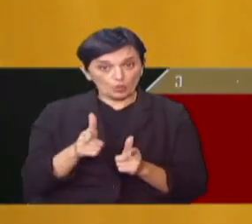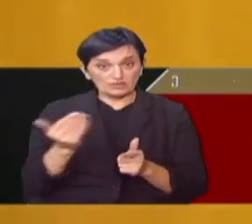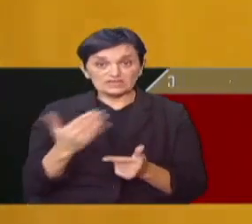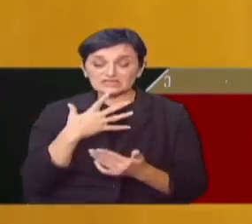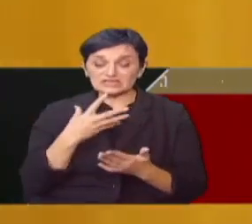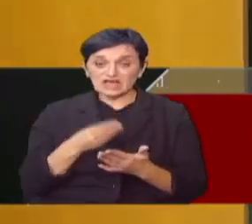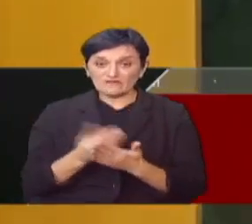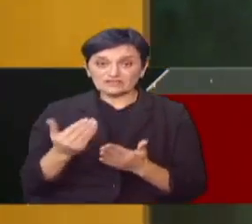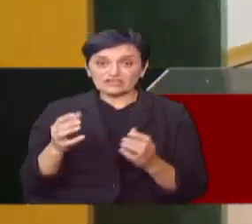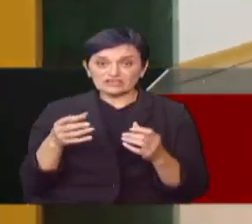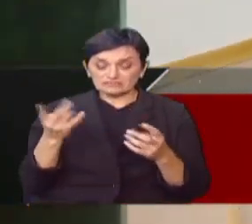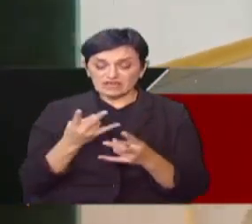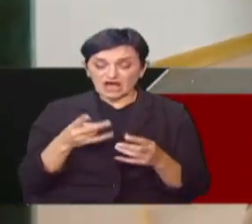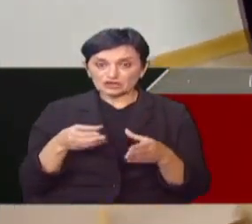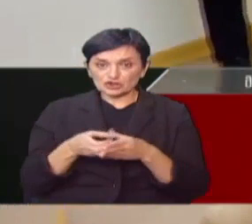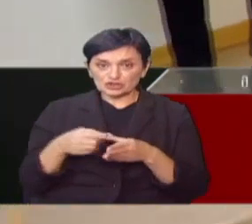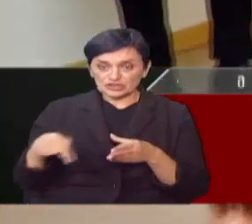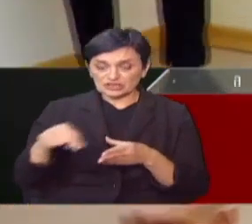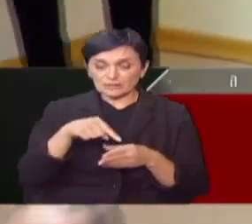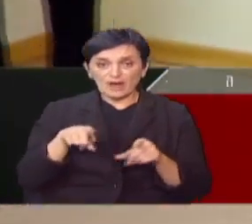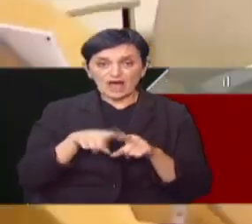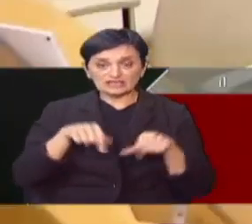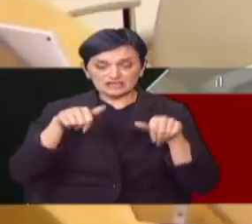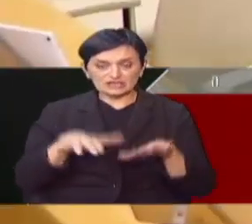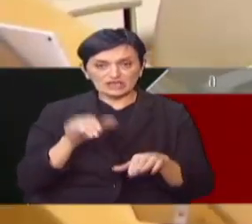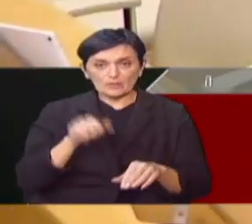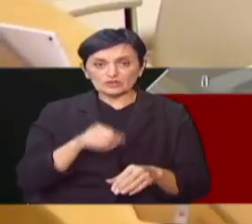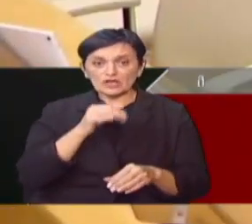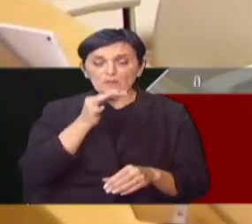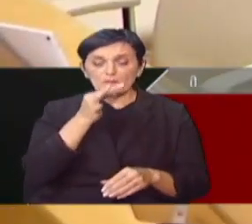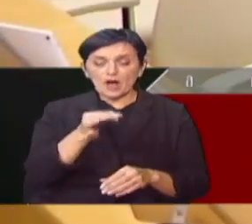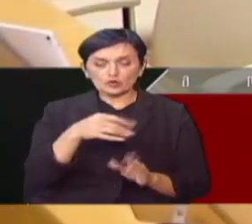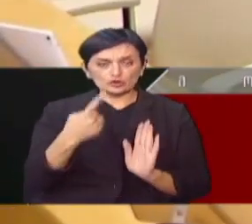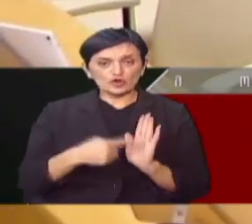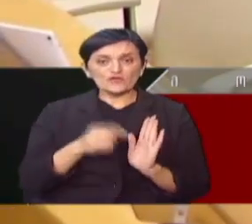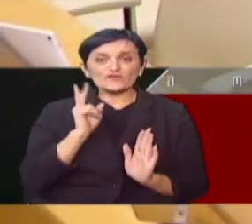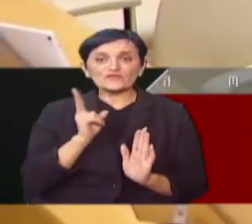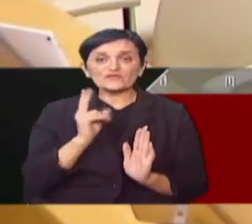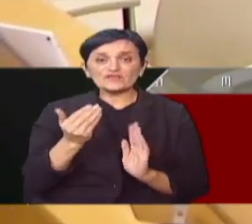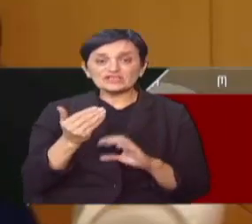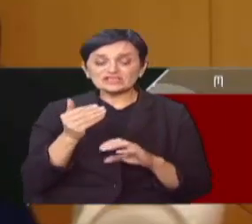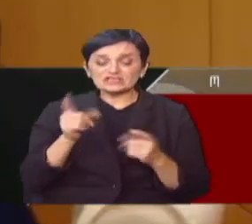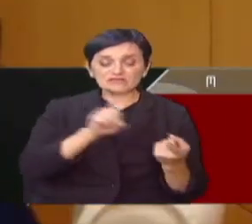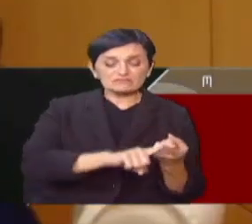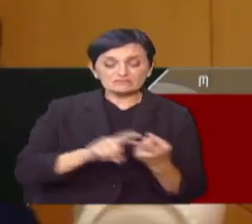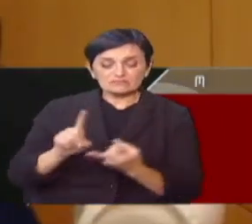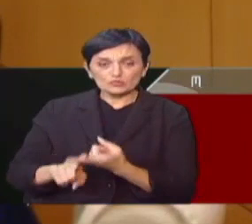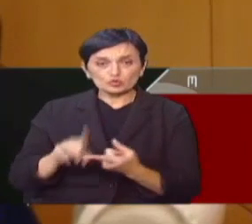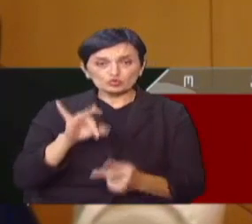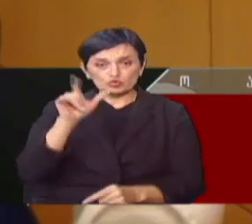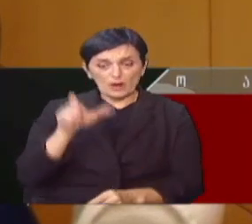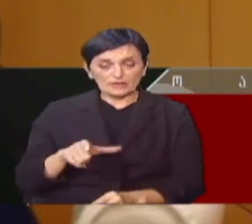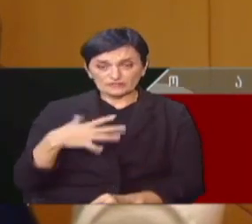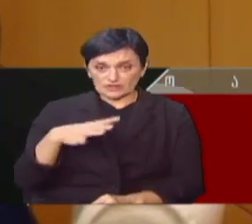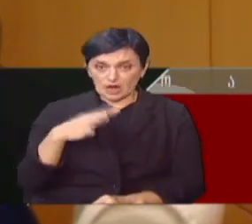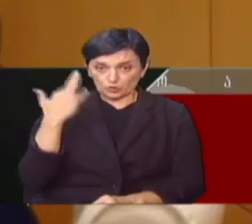თავისი ელექტორატიც დასჭირდება. ასეთ შემთხვევაში გადამწყვეტი შეიძლება იყოს პასუხი შეკითხვაზე: ვის ელექტორატს მიმხრობს სალომე ზურაბიშვილი?